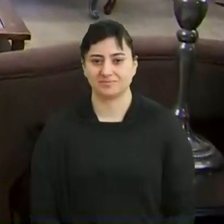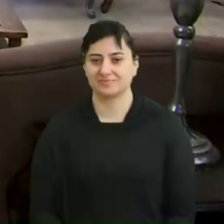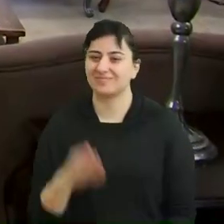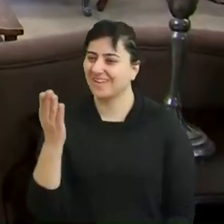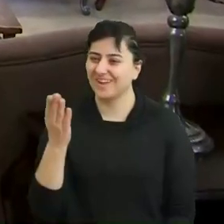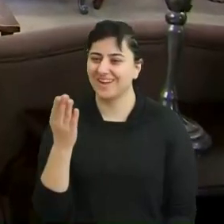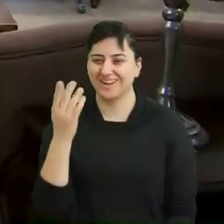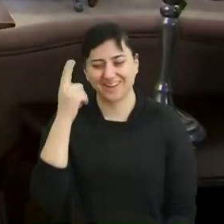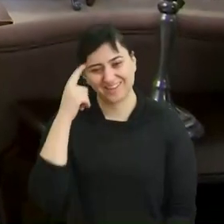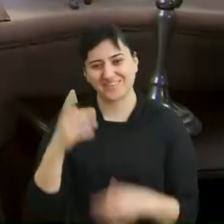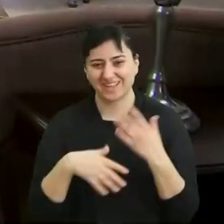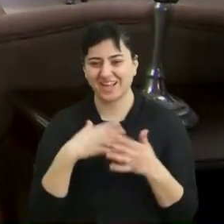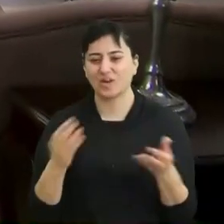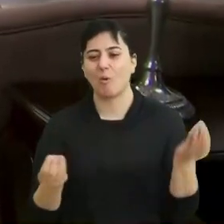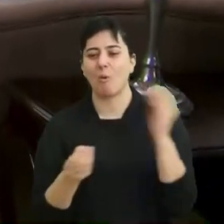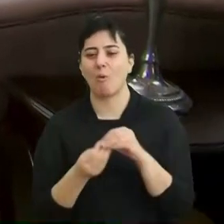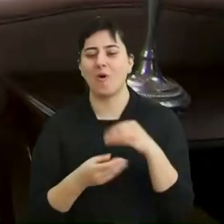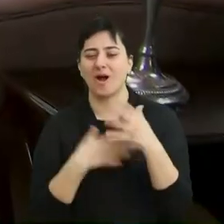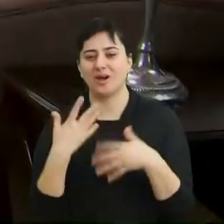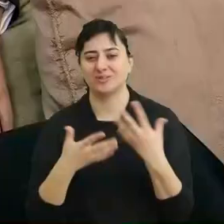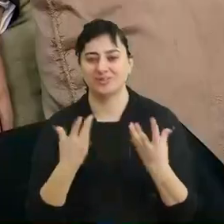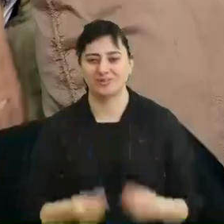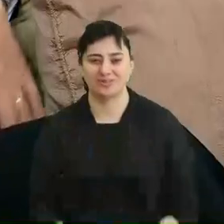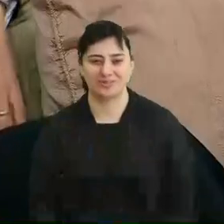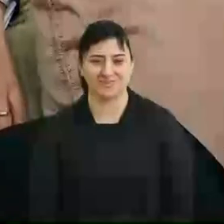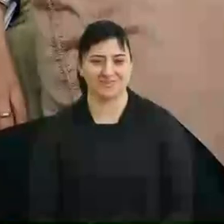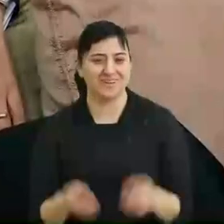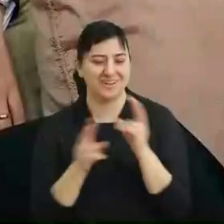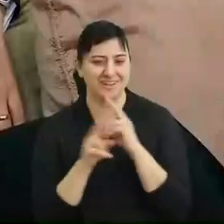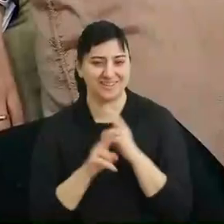Uşa'nın kafası zaten karıştı. İyice karıştı Serpil.